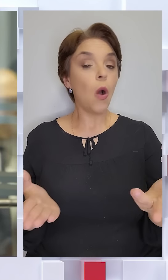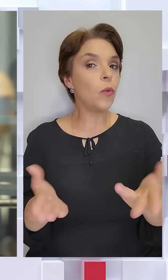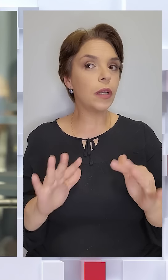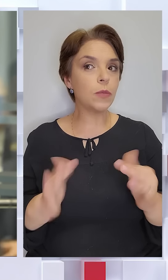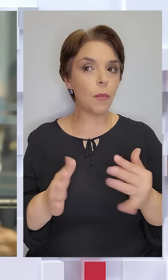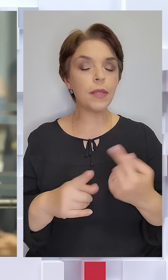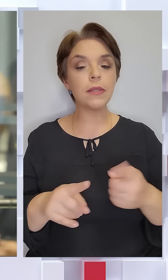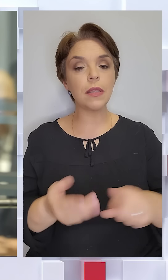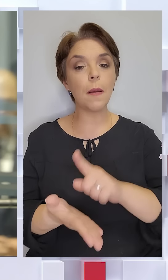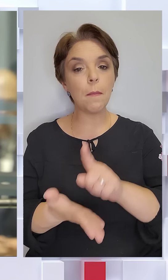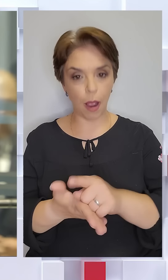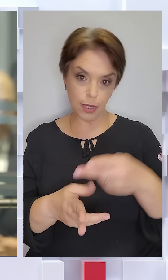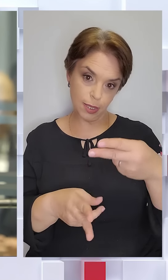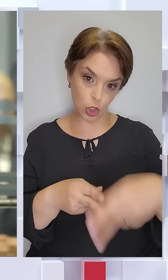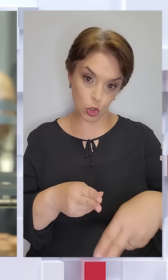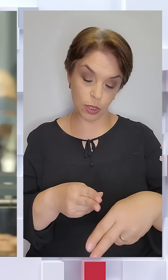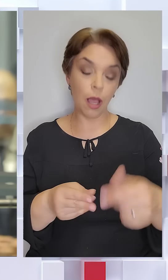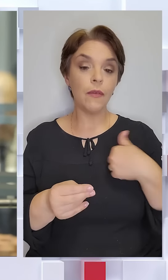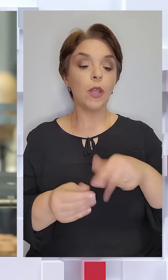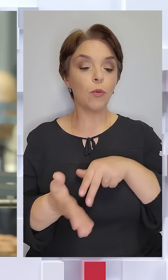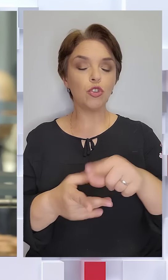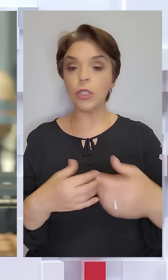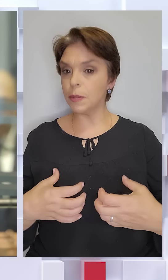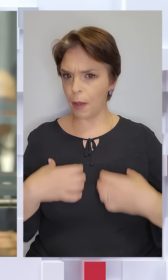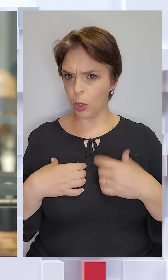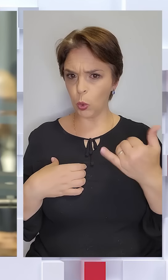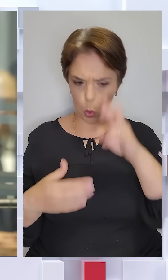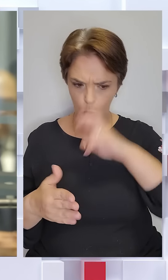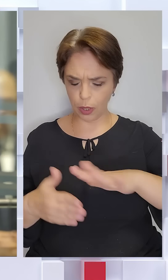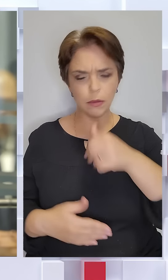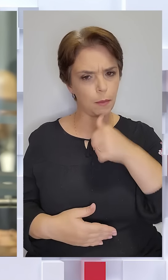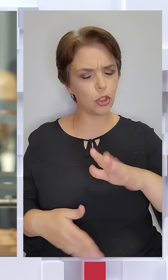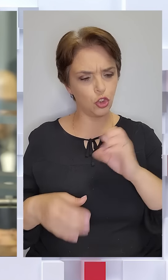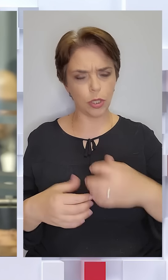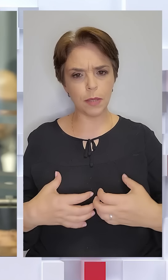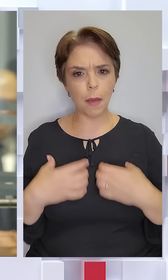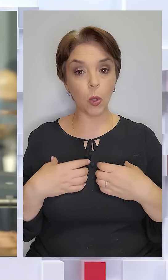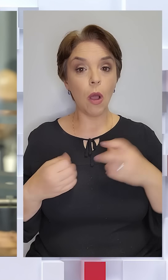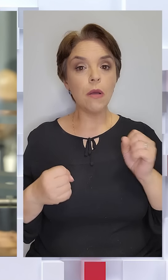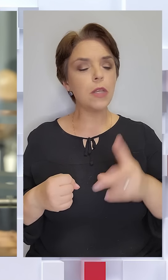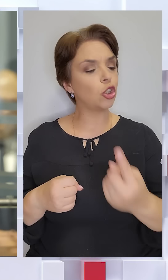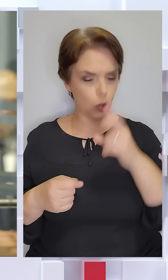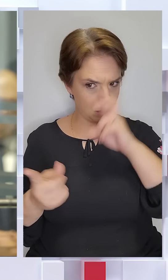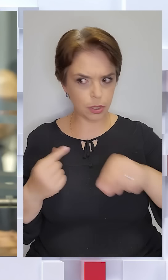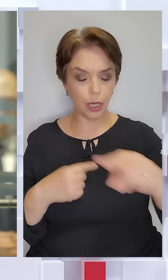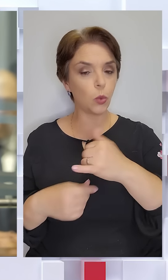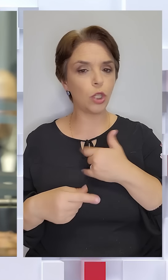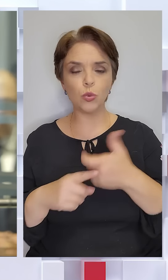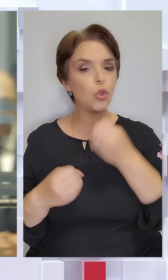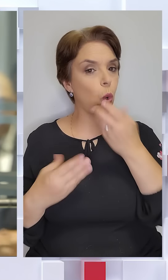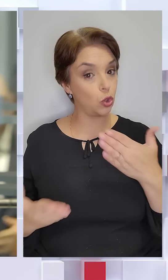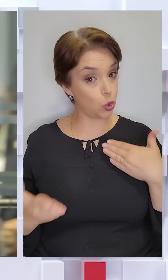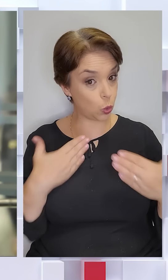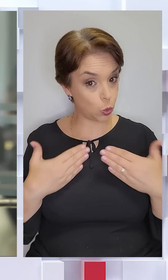якийсь момент це має закінчитися. Він пройшов через пекло, і Україна пройшла через пекло, як жодна з країн. У нас дуже